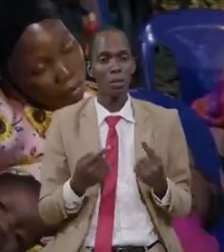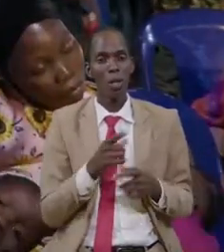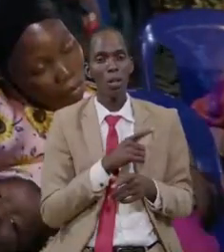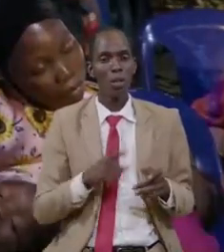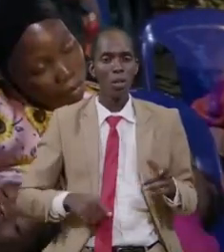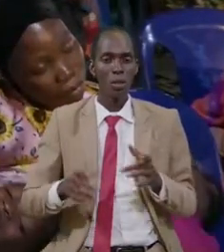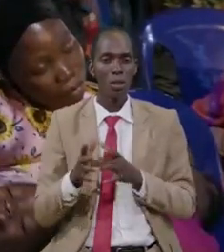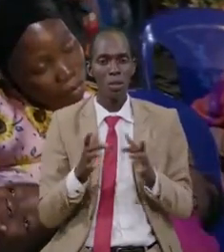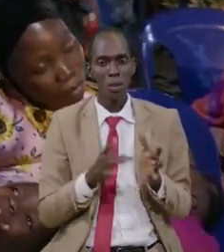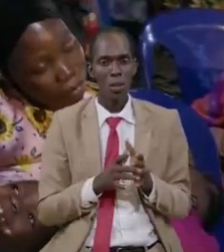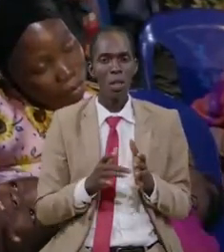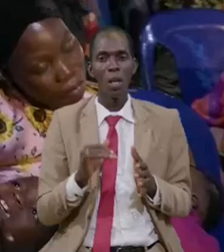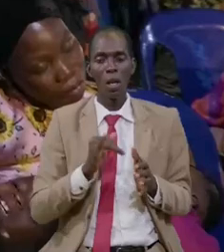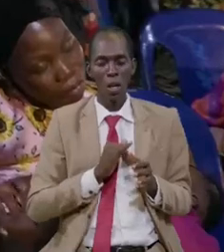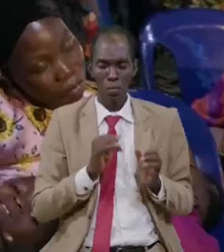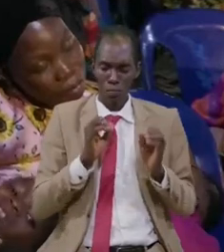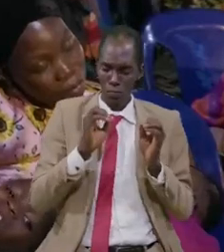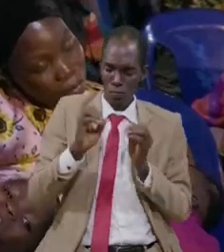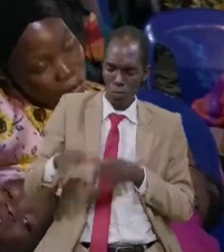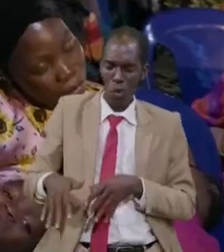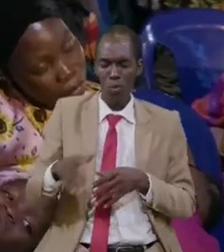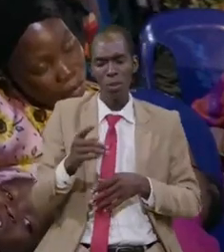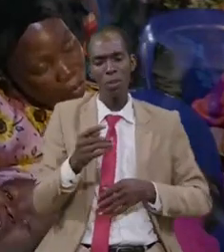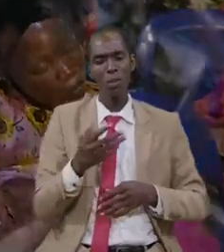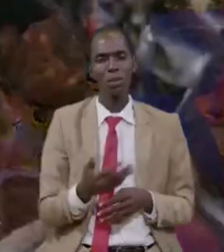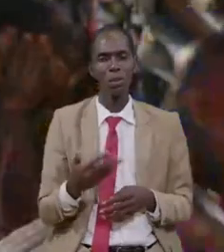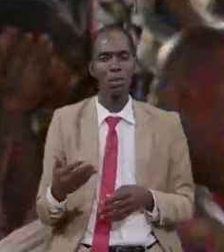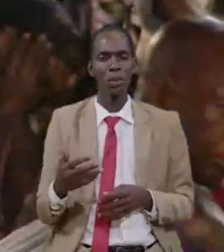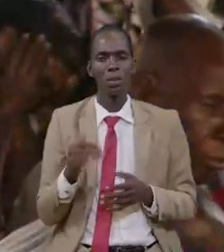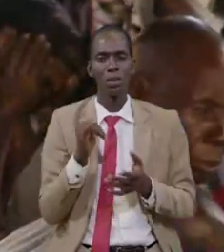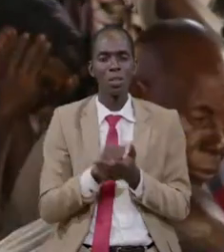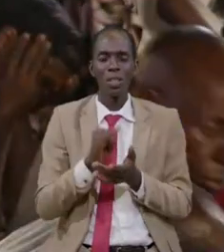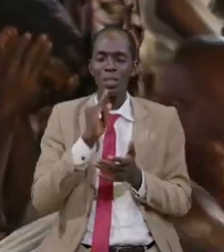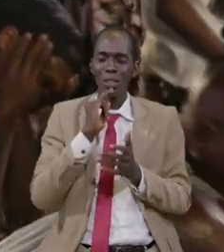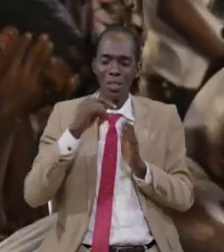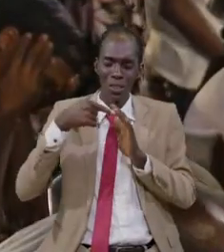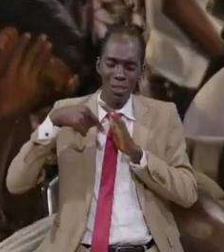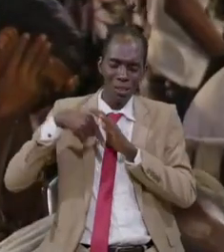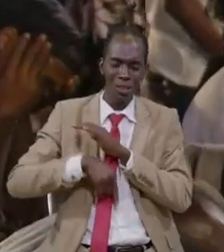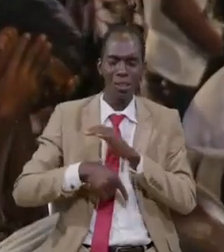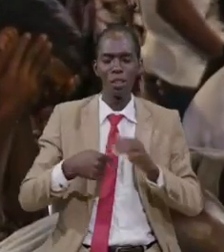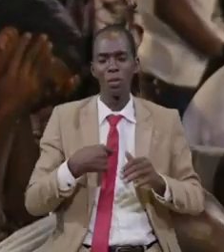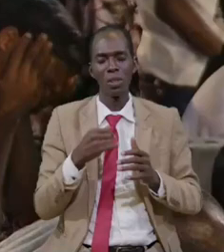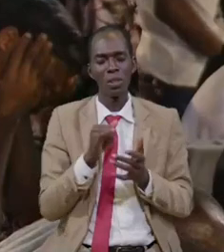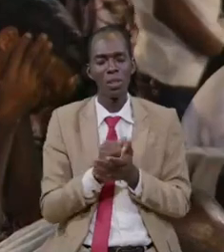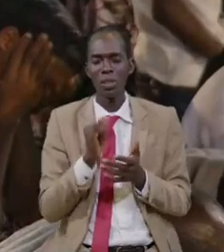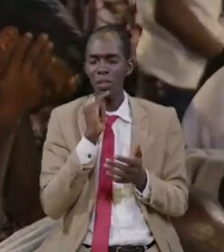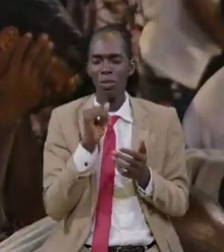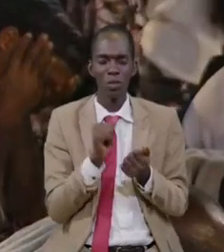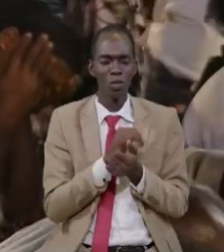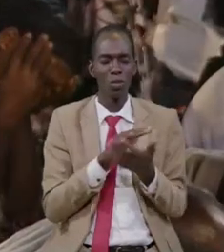Seigneur Jésus, j'abandonne les substances qui me tuent, qui détruisent ma vie.